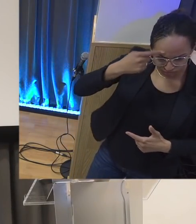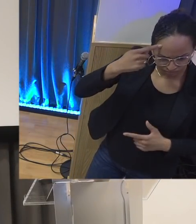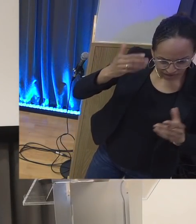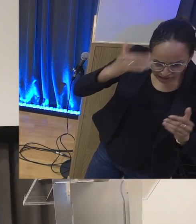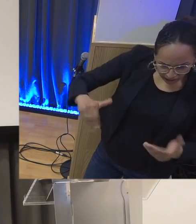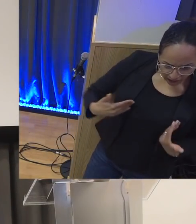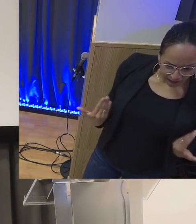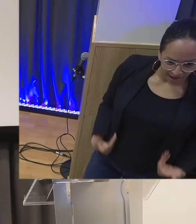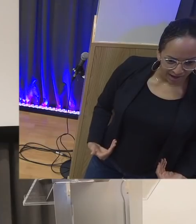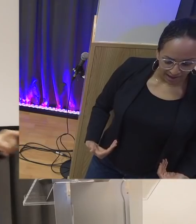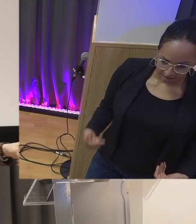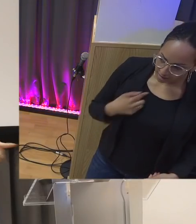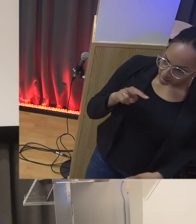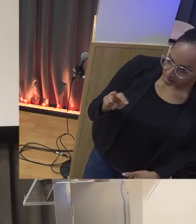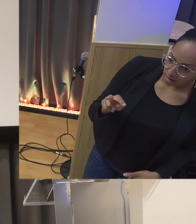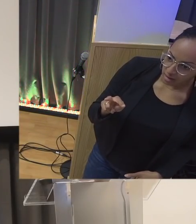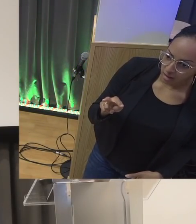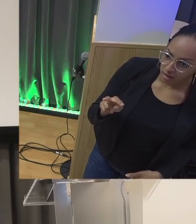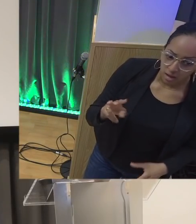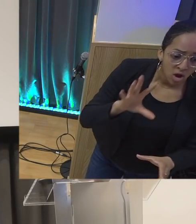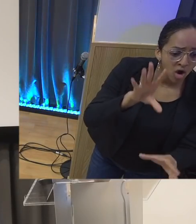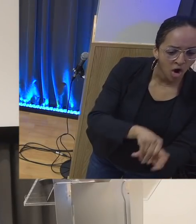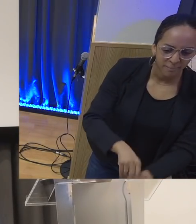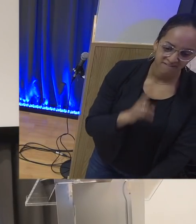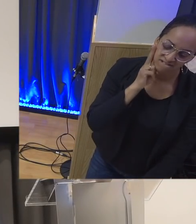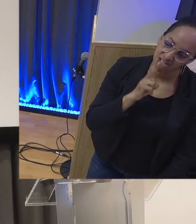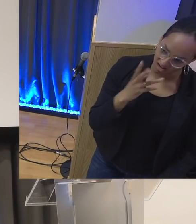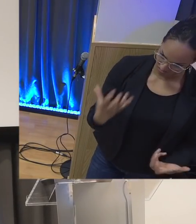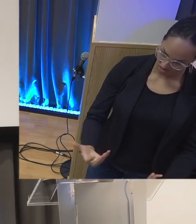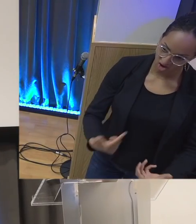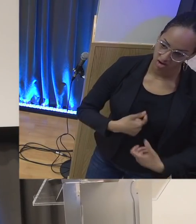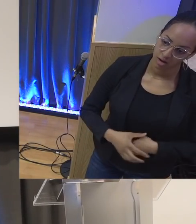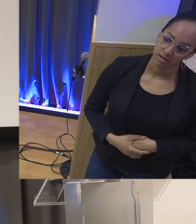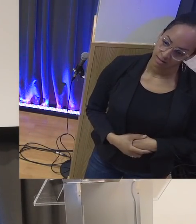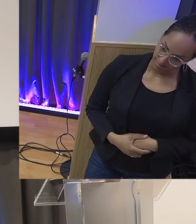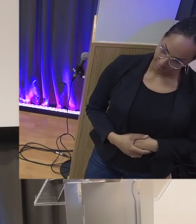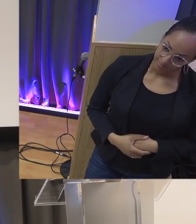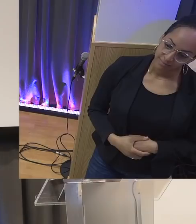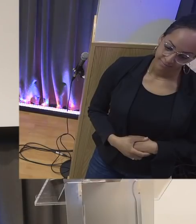Et je le regarde, je lui dis, mettez-moi la bouteille de vin qui va avec, ok ?